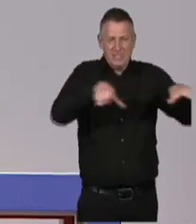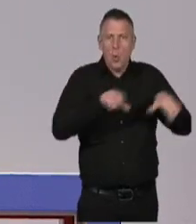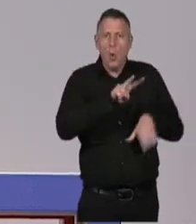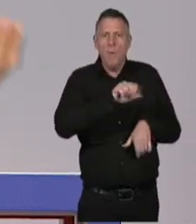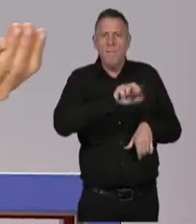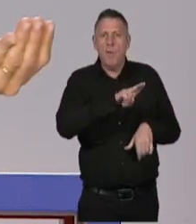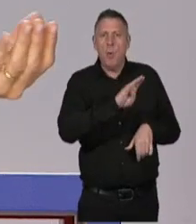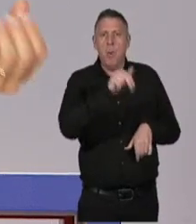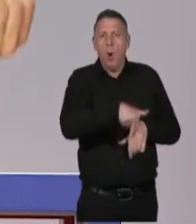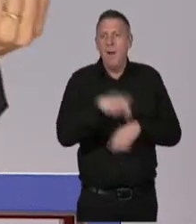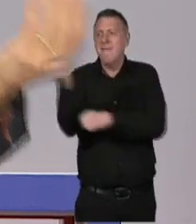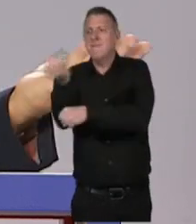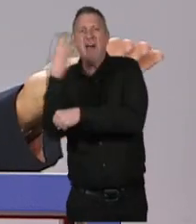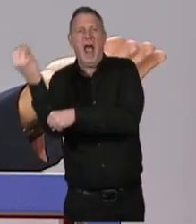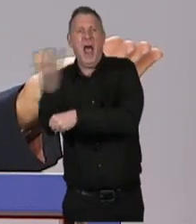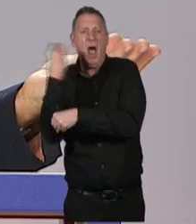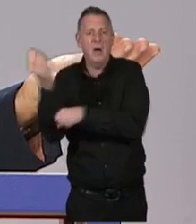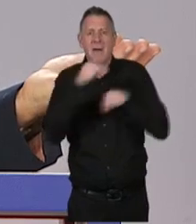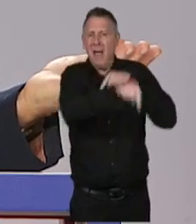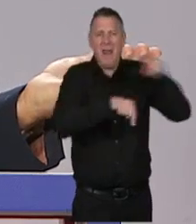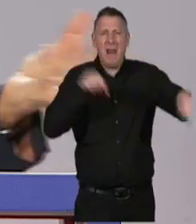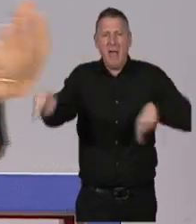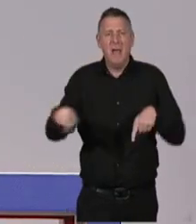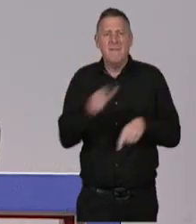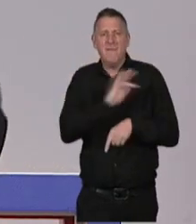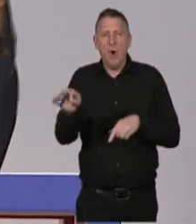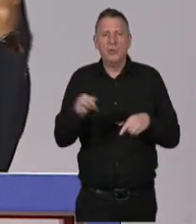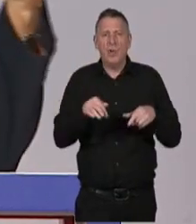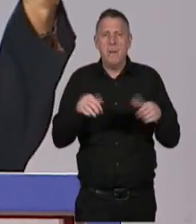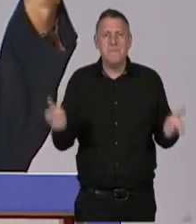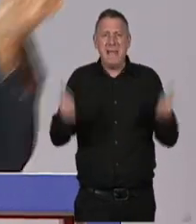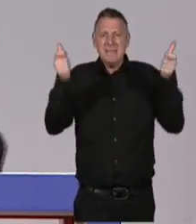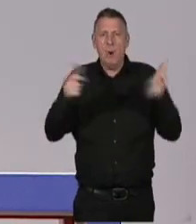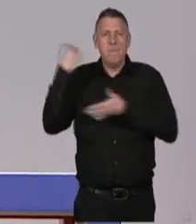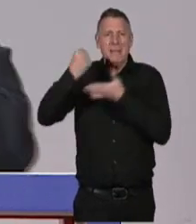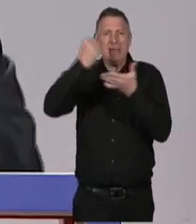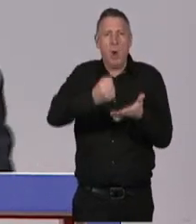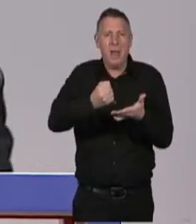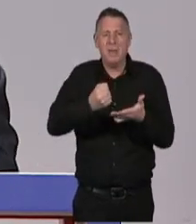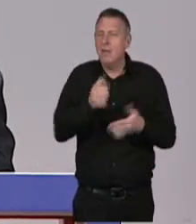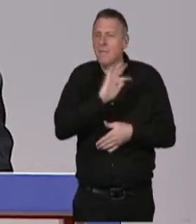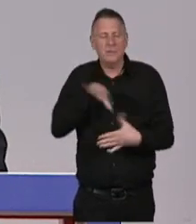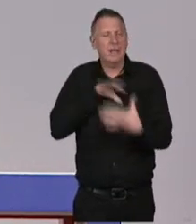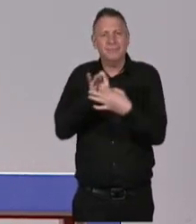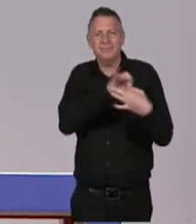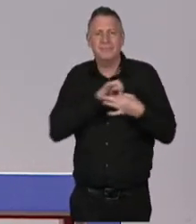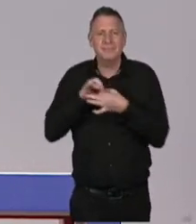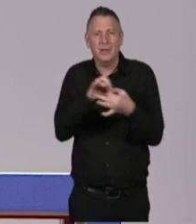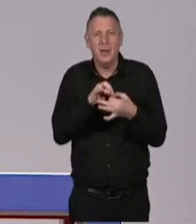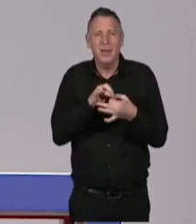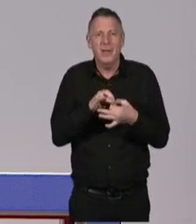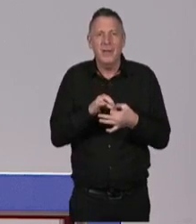les Français se reconnaissent dans leur patrimoine. Ils dessinent la carte de leurs affections les plus intimes comme de